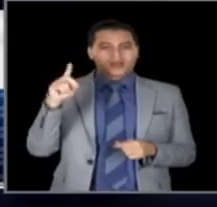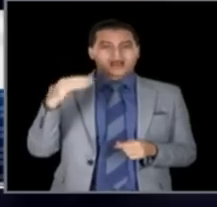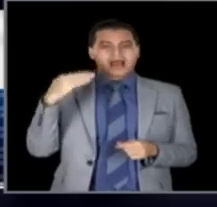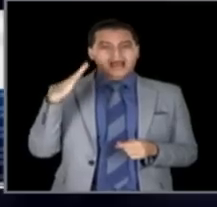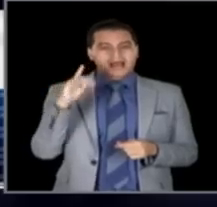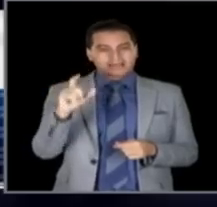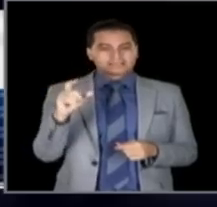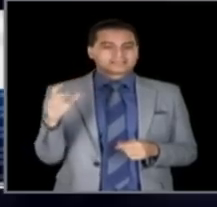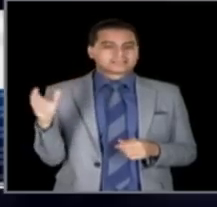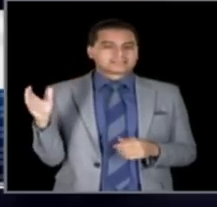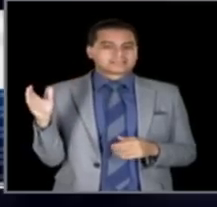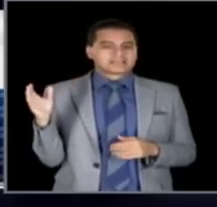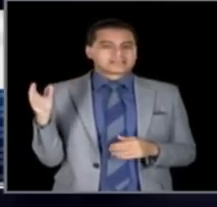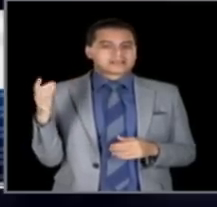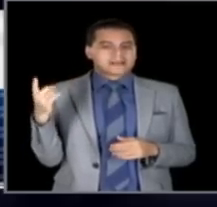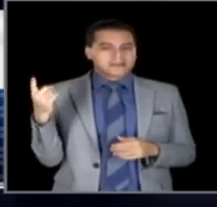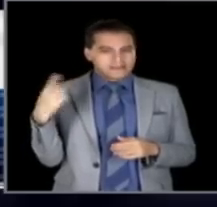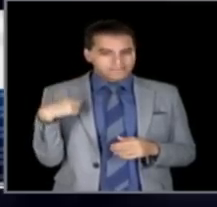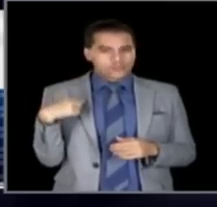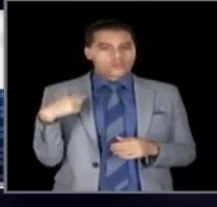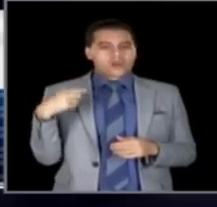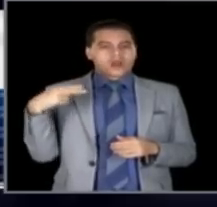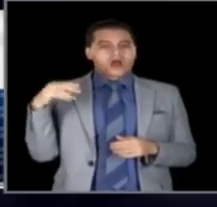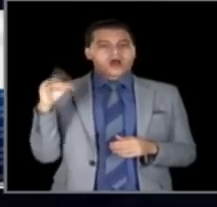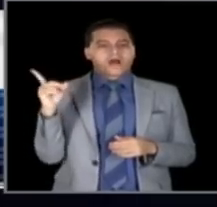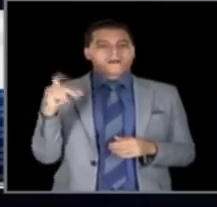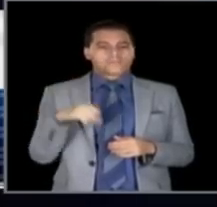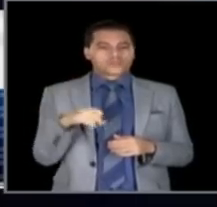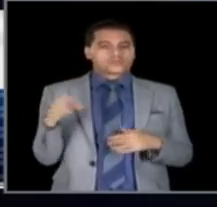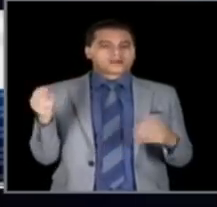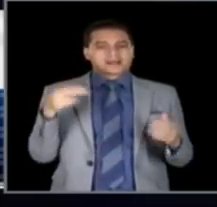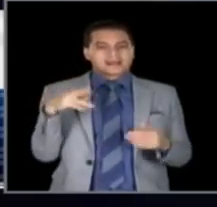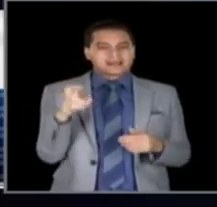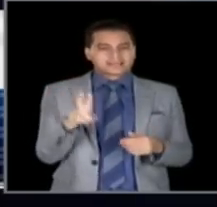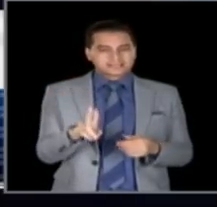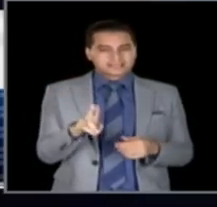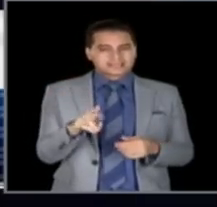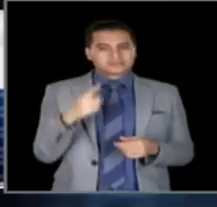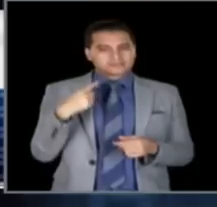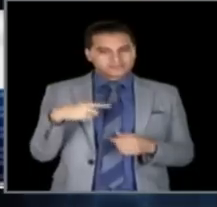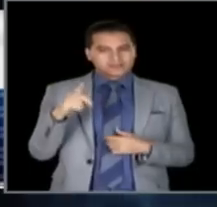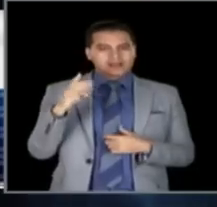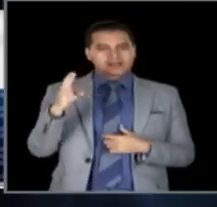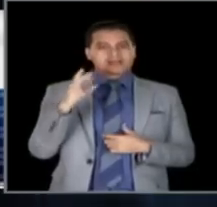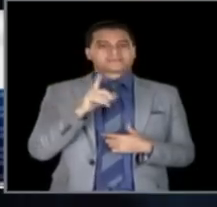الاستوديو وبيقول عمرو عزت. حسن عروس، اجابه